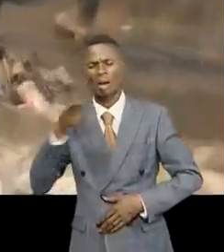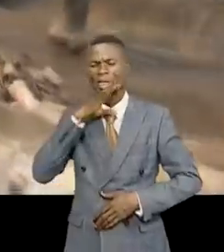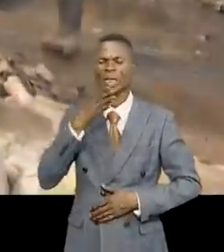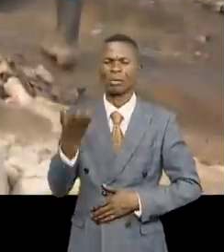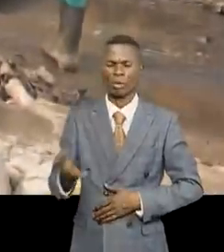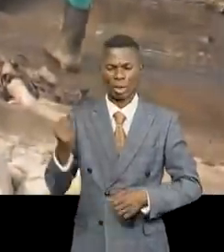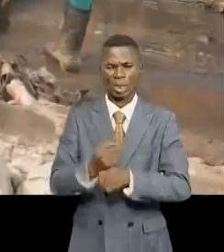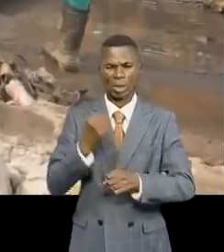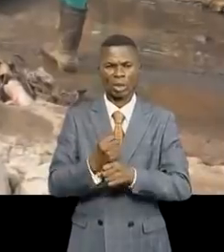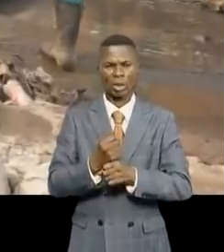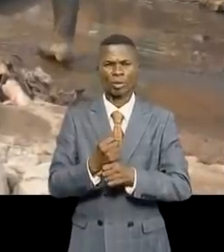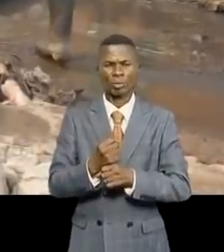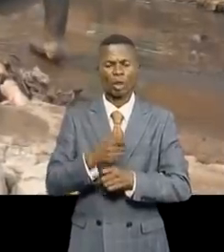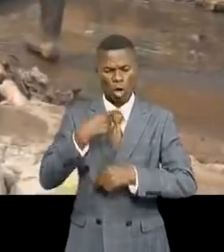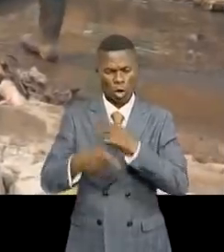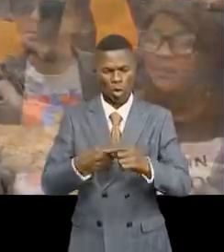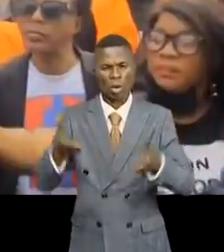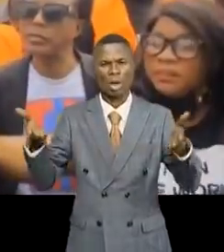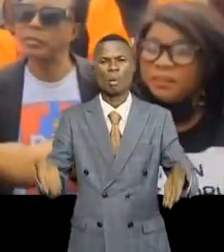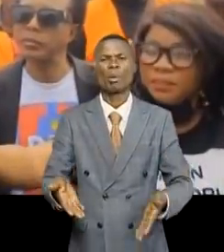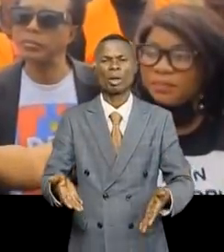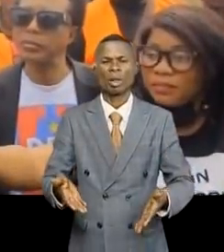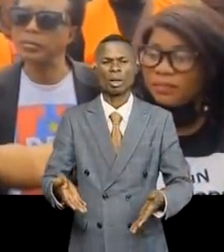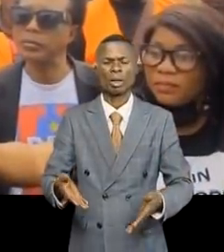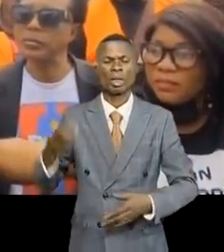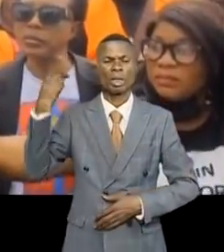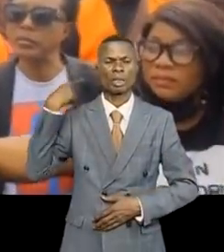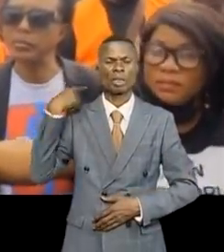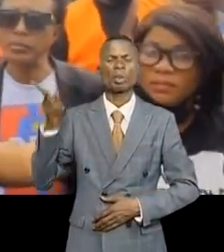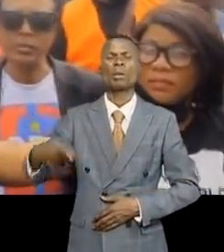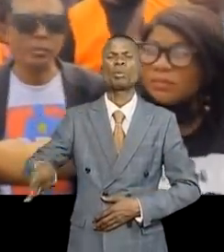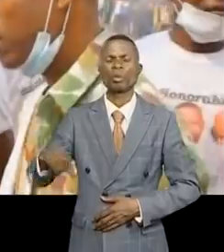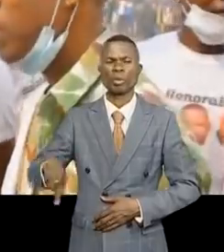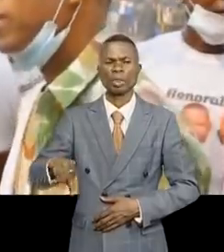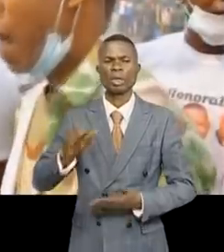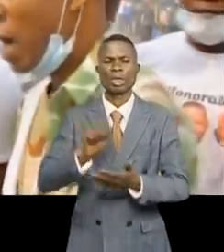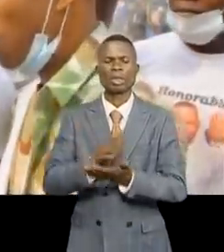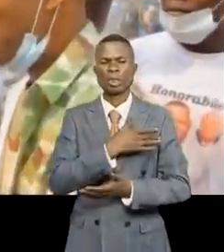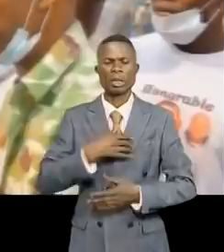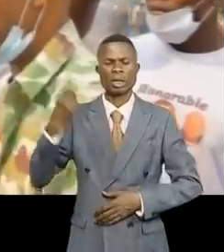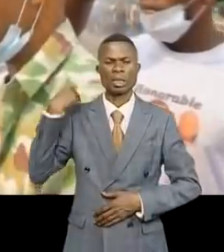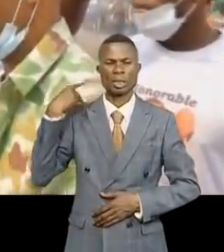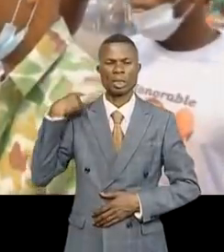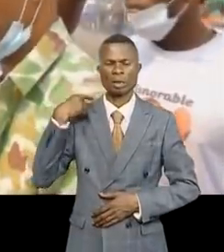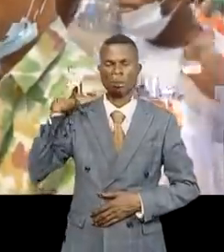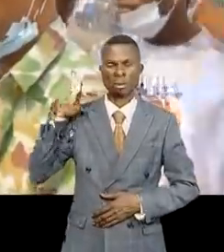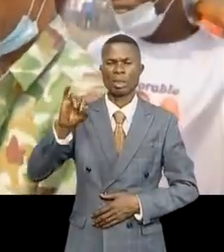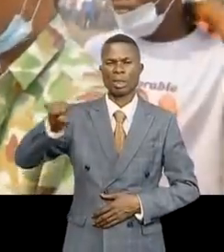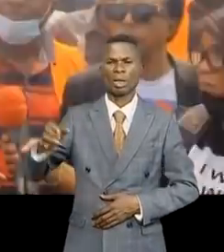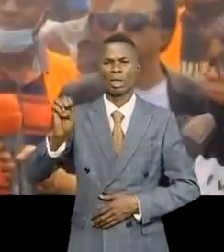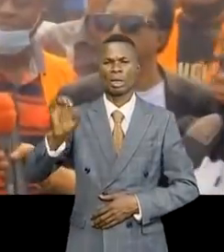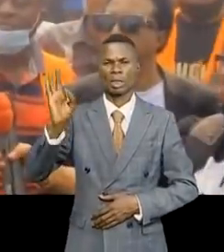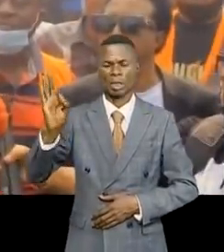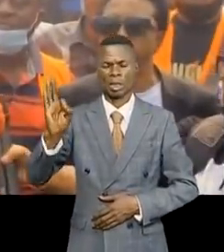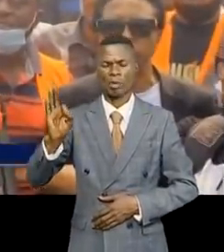Ces travaux se sont déroulés en présence d'un élu provincial. Il s'agit de l'honorable Jeff, ainsi qu'une